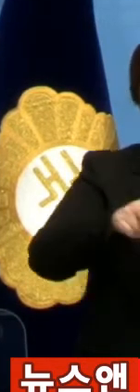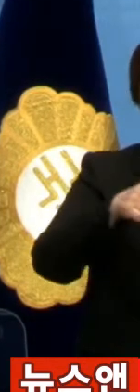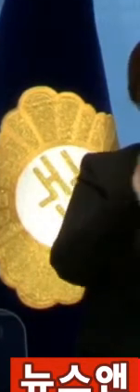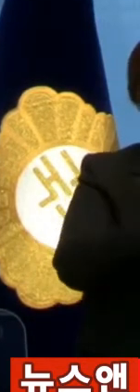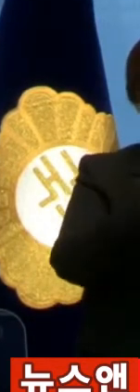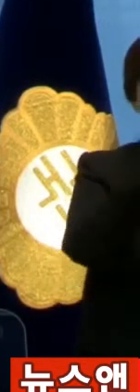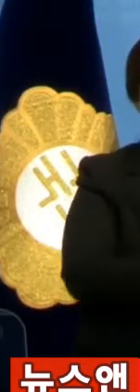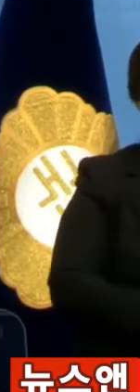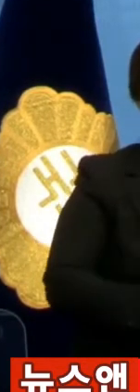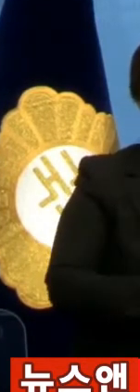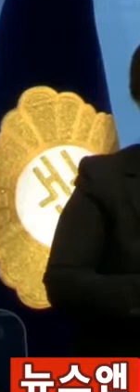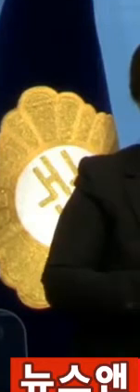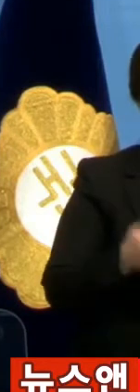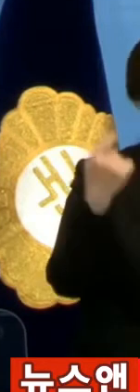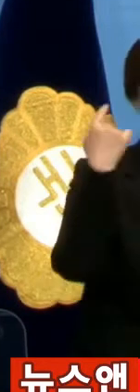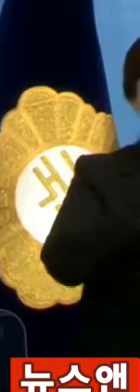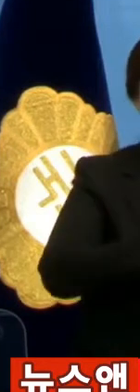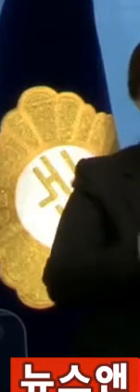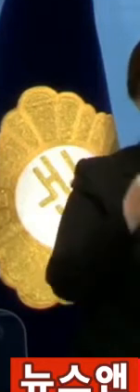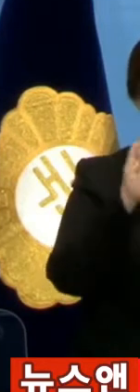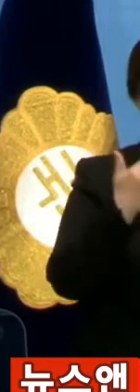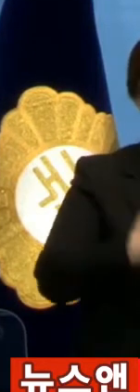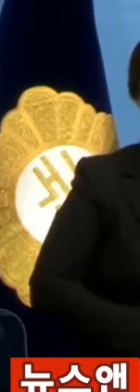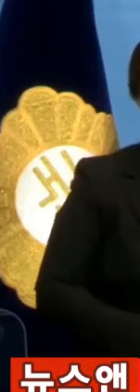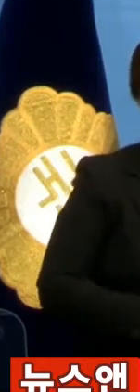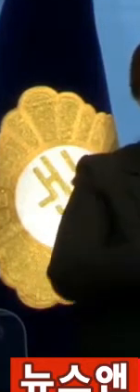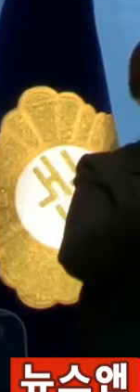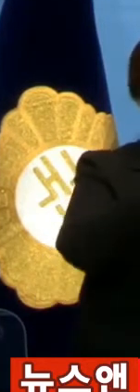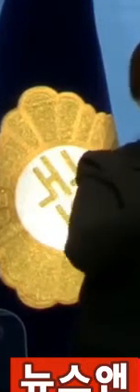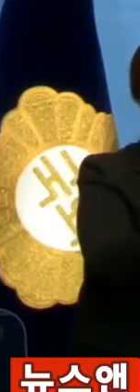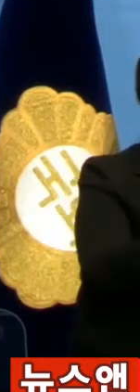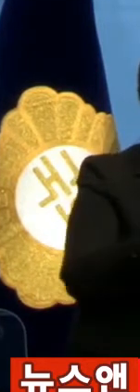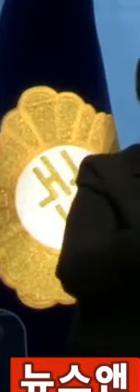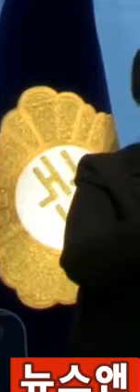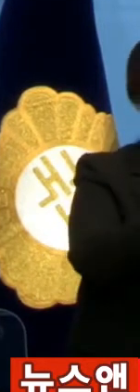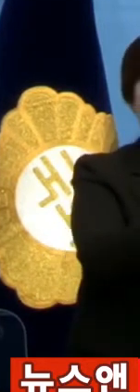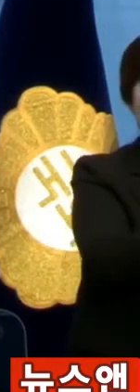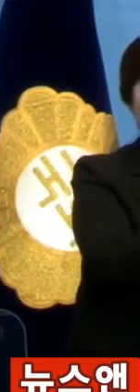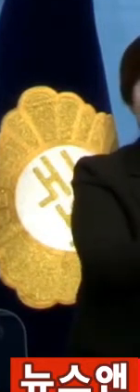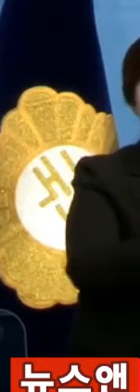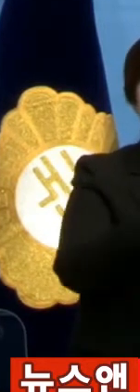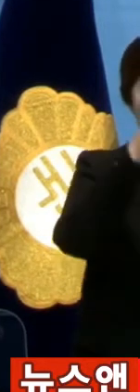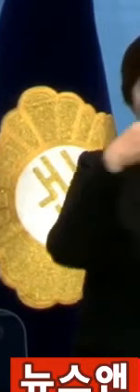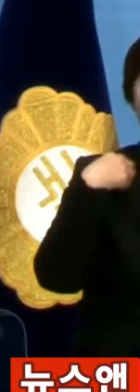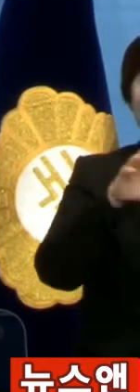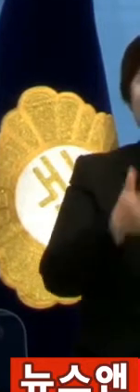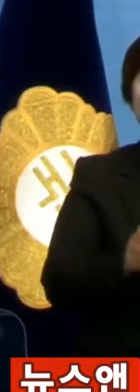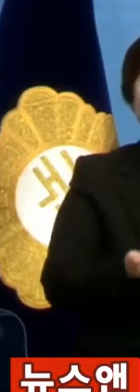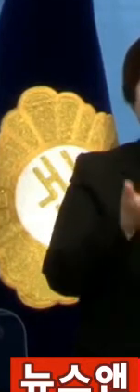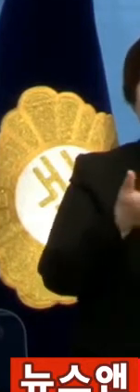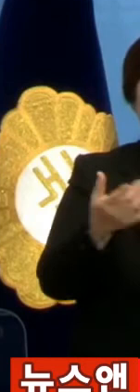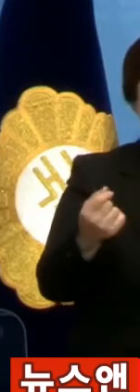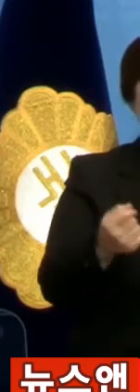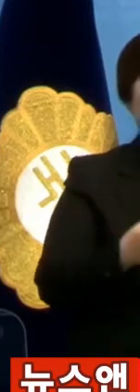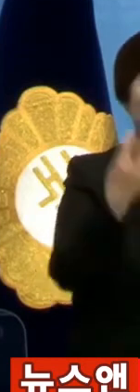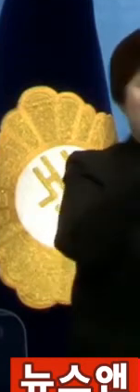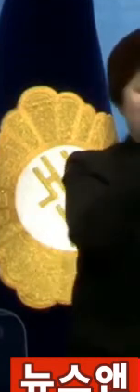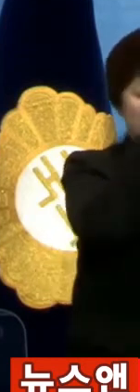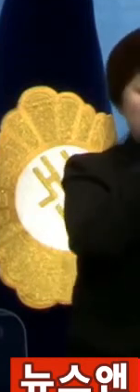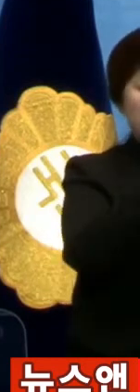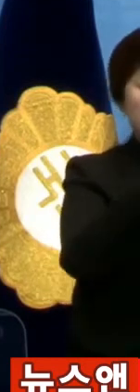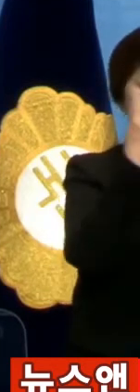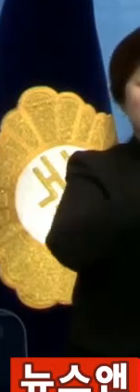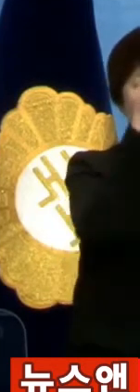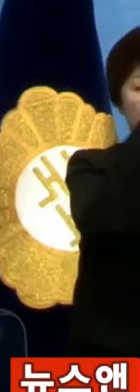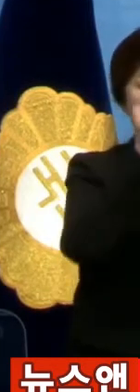기록으로 남아있습니다. 정치인은 정치를 하고 정부는 국민을 받들어 편안하게 해야 합니다. 검사는 정당한 법 적용을